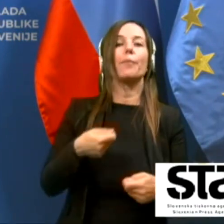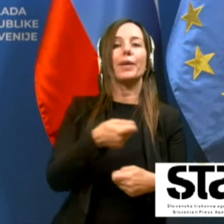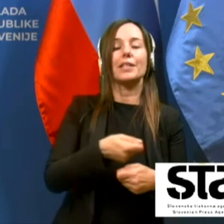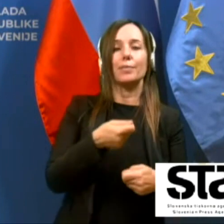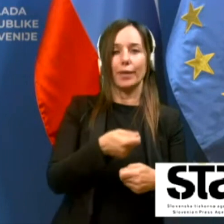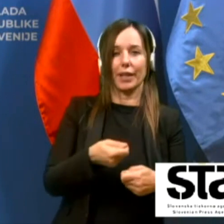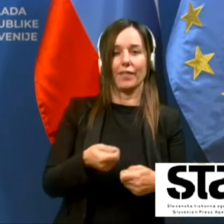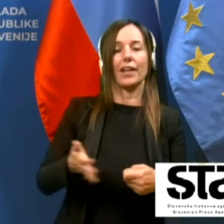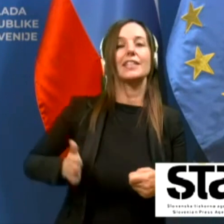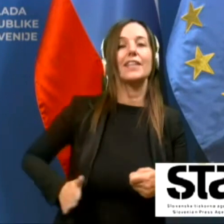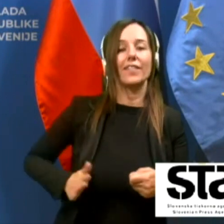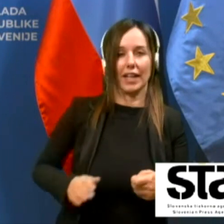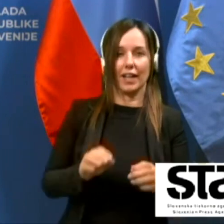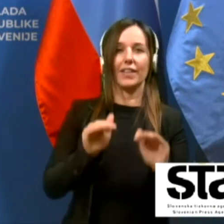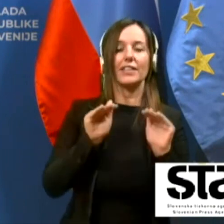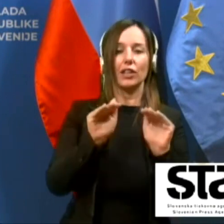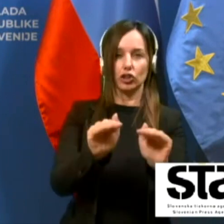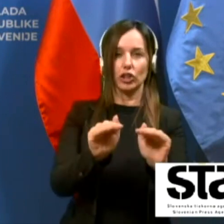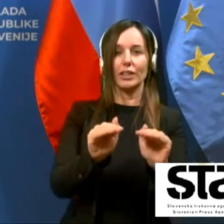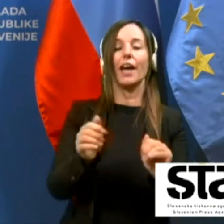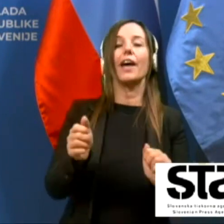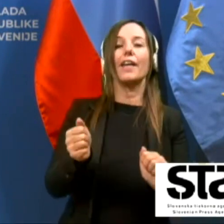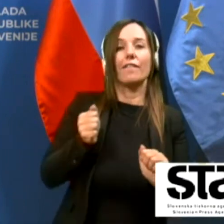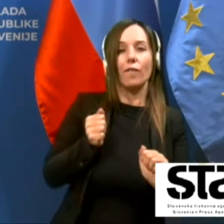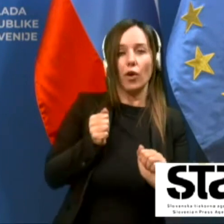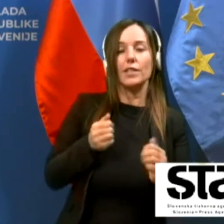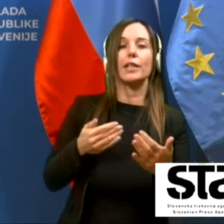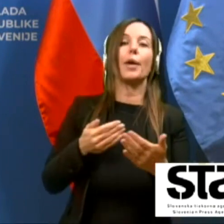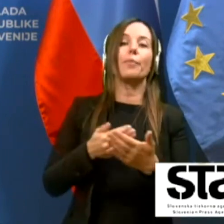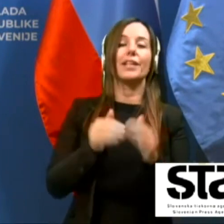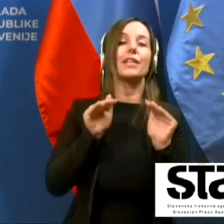zaščite in Slovenske vojske pri zagotavljanju dodatne opreme.